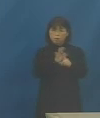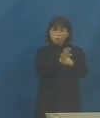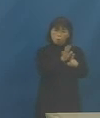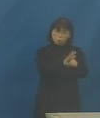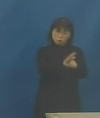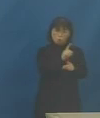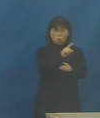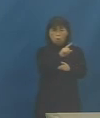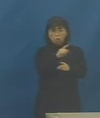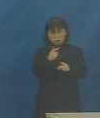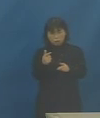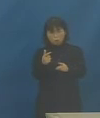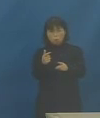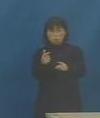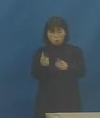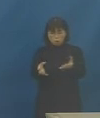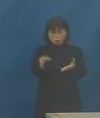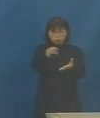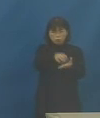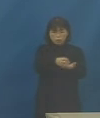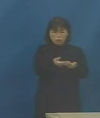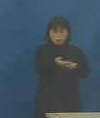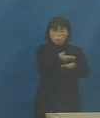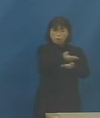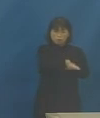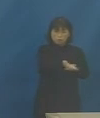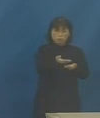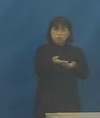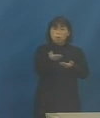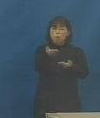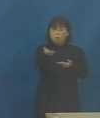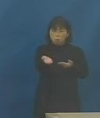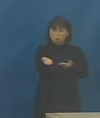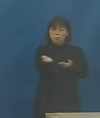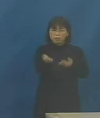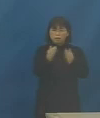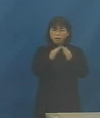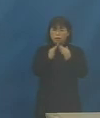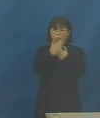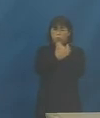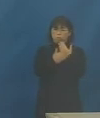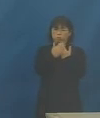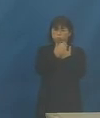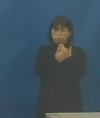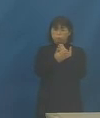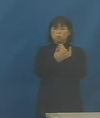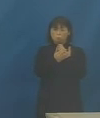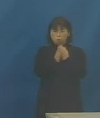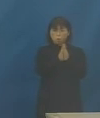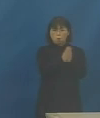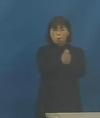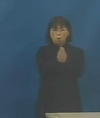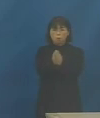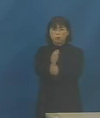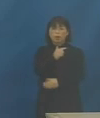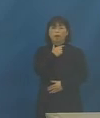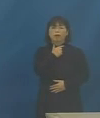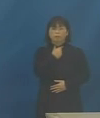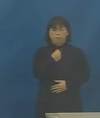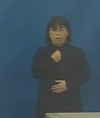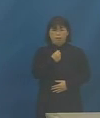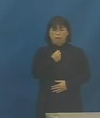書いてそれであの私をしながら在宅療養をあのしていただくというふうに